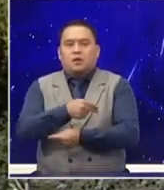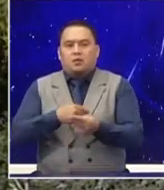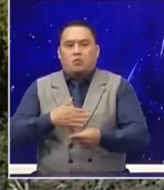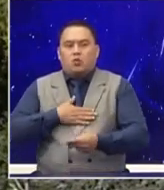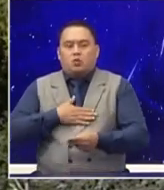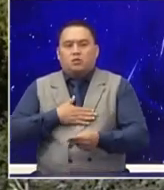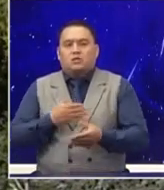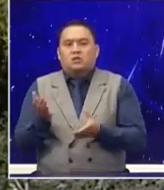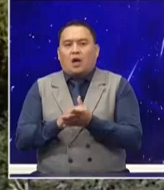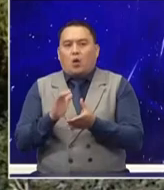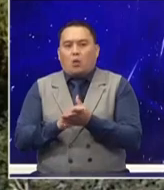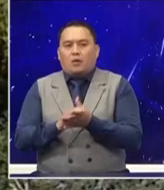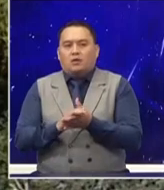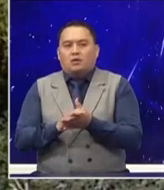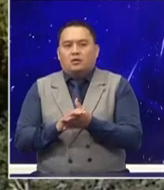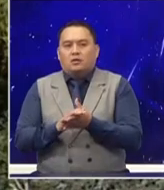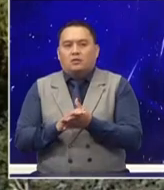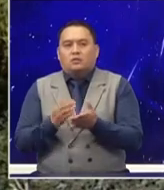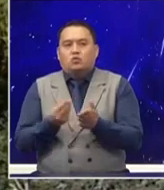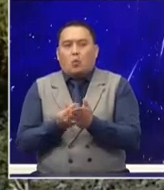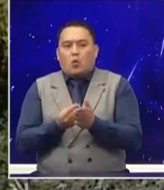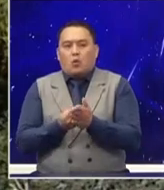вот почти половину суммы